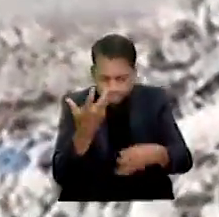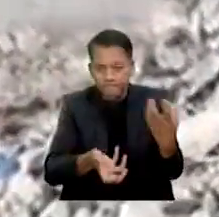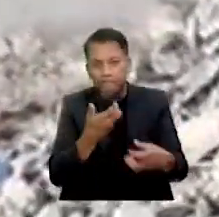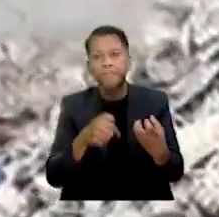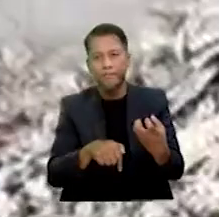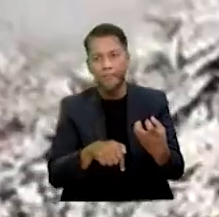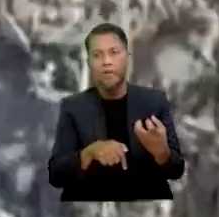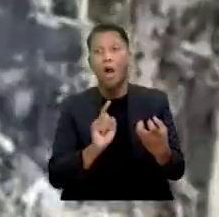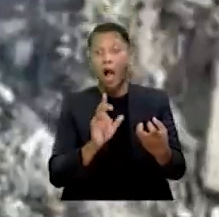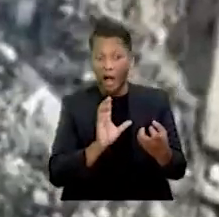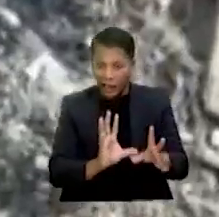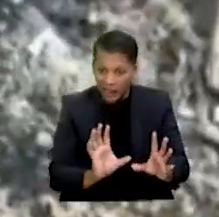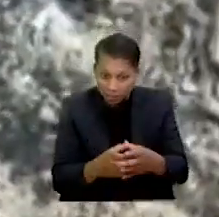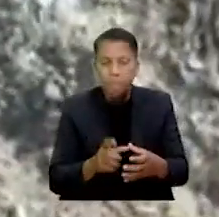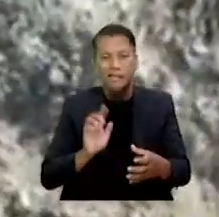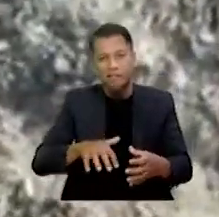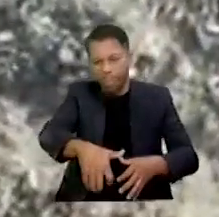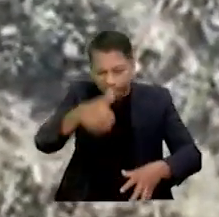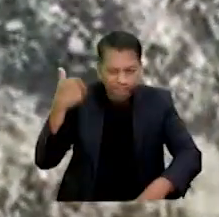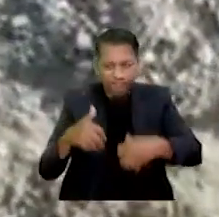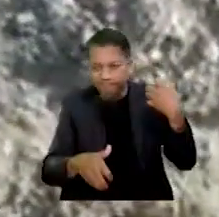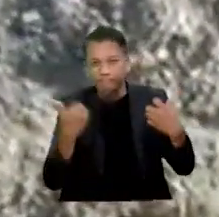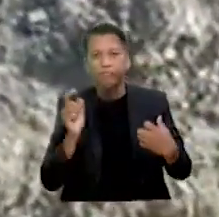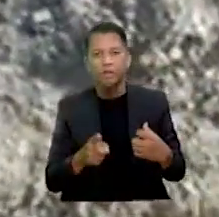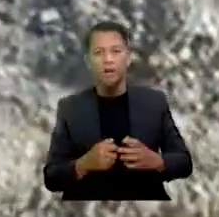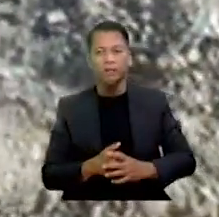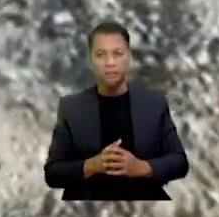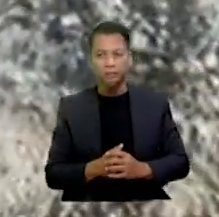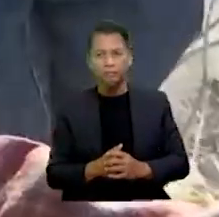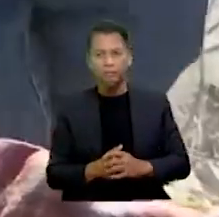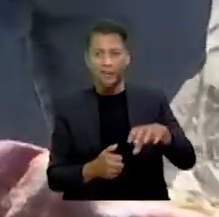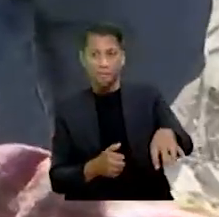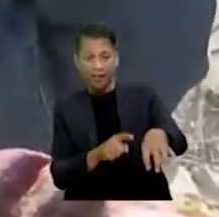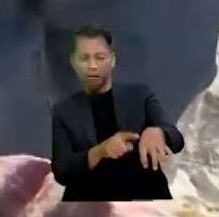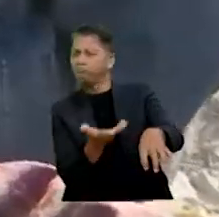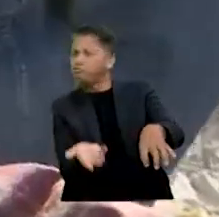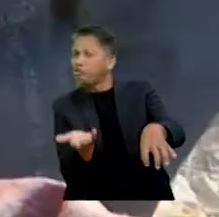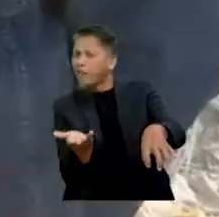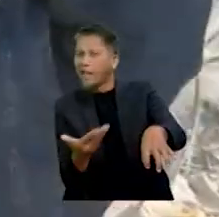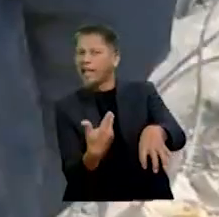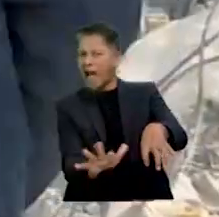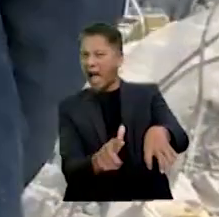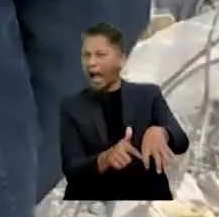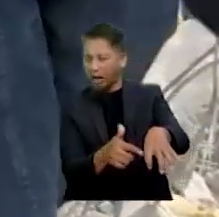eee menggali tempat yang sudah dibicarakan oleh pihak keluarga Kembali 2